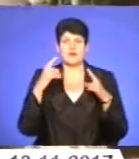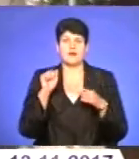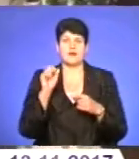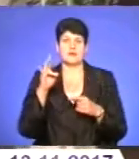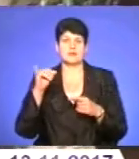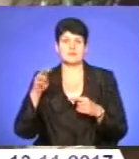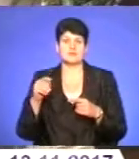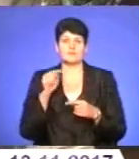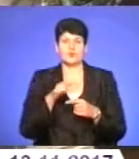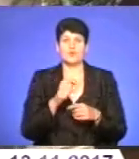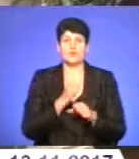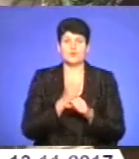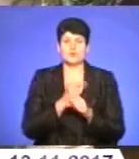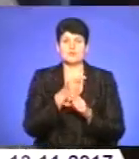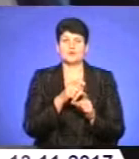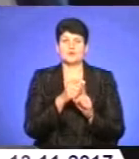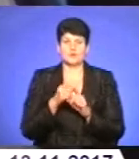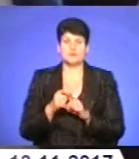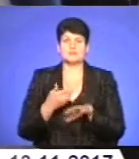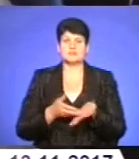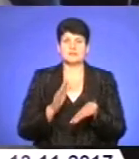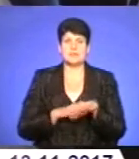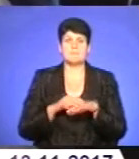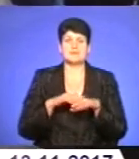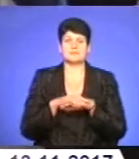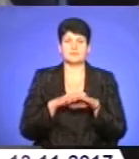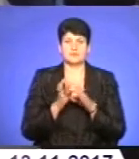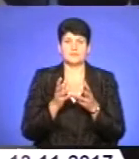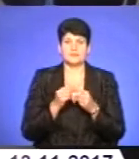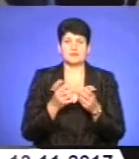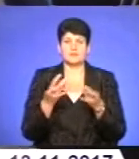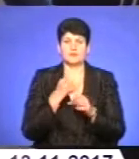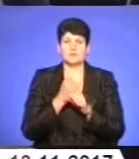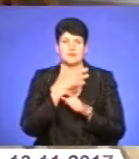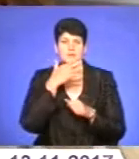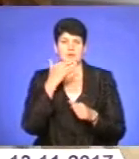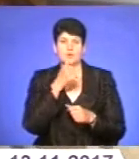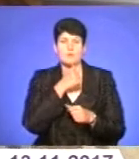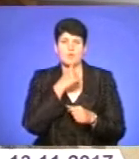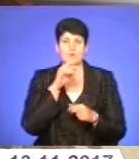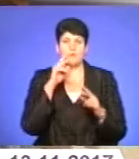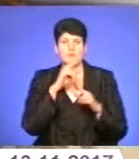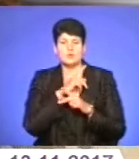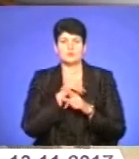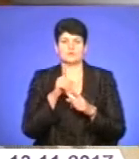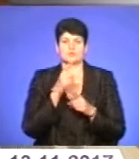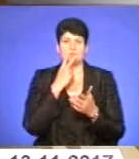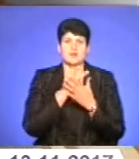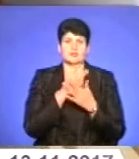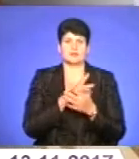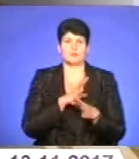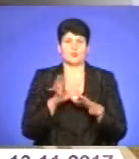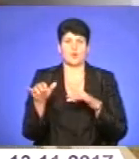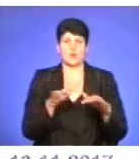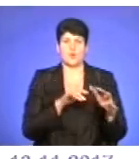цій роботі, за його словами, найскладніші математичні розрахунки. Доводиться робити чимало спроб і помилок, поки зображення не здаватиметься